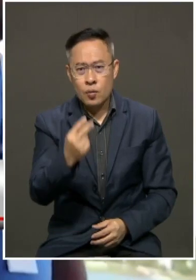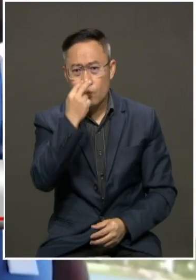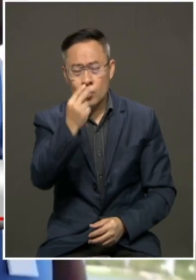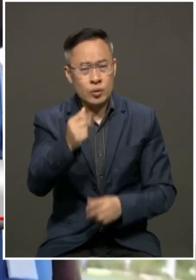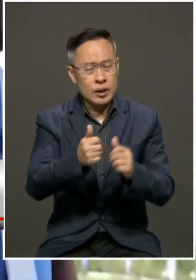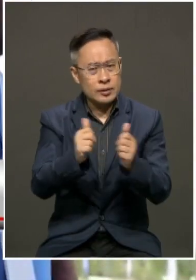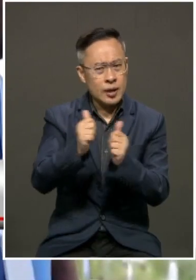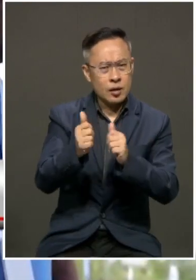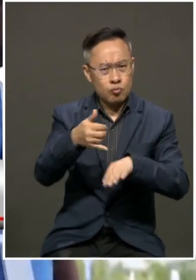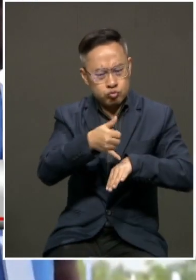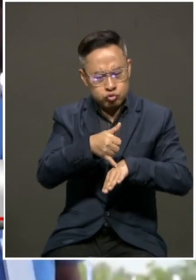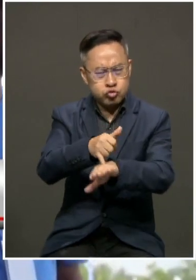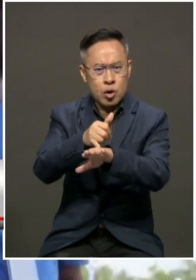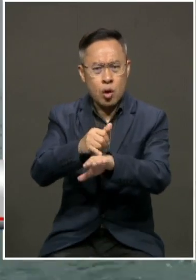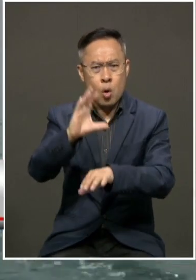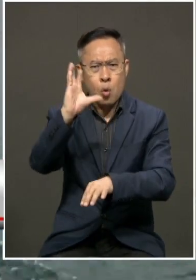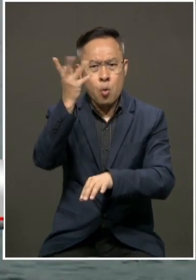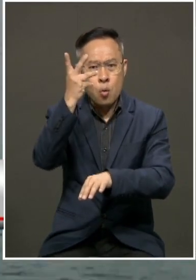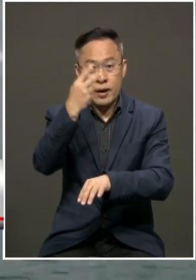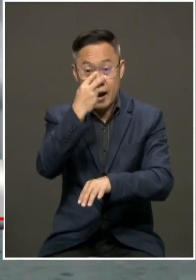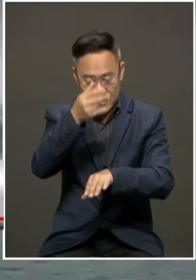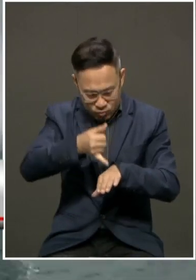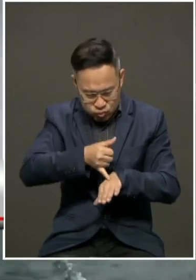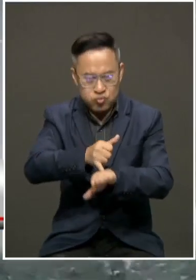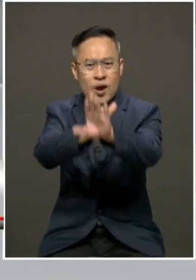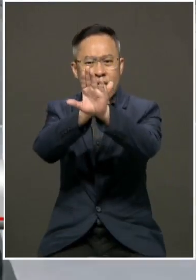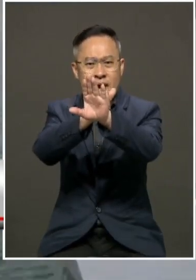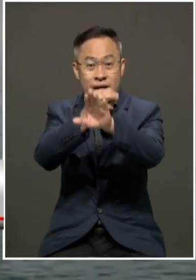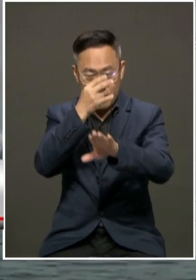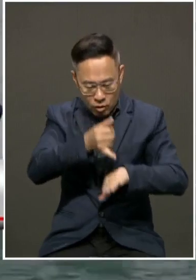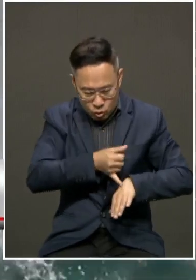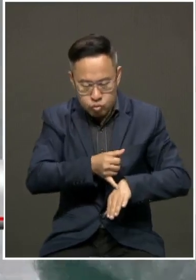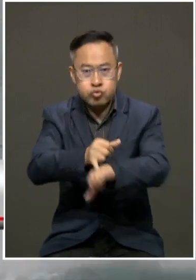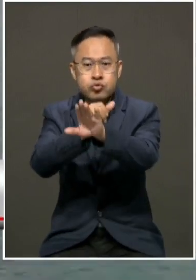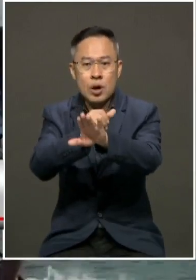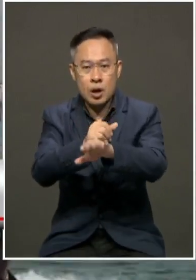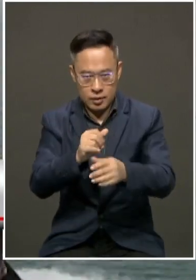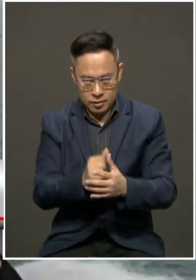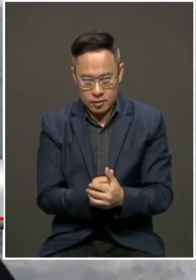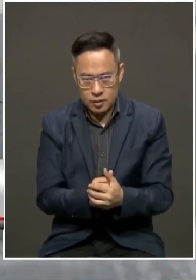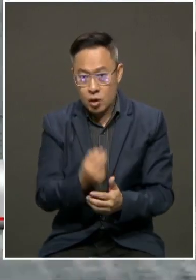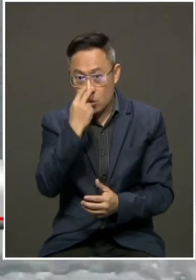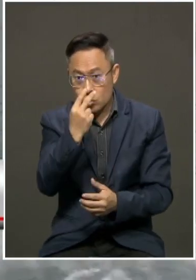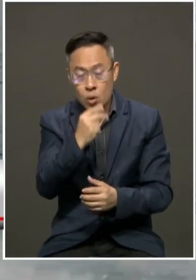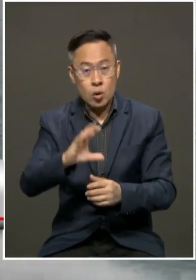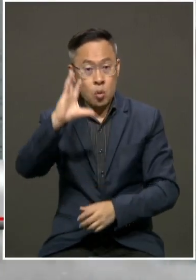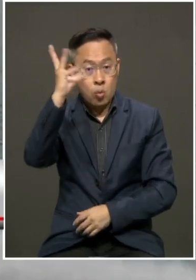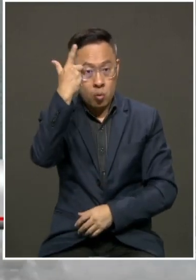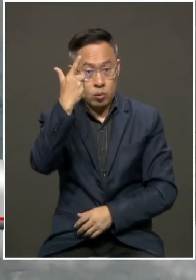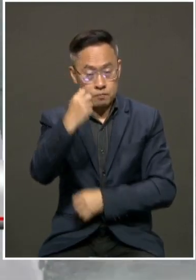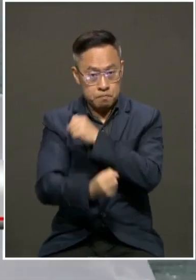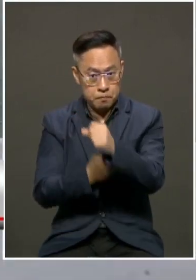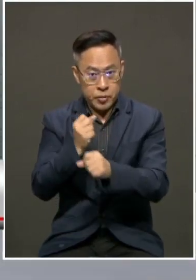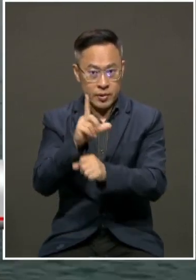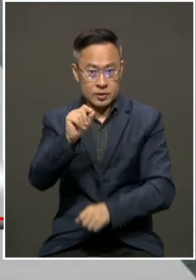2022นะคะรายการ 4 5i wwf Worldcarble weboard and Wake Sketchampionship 2022